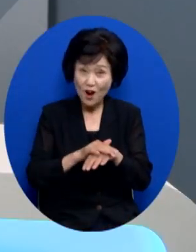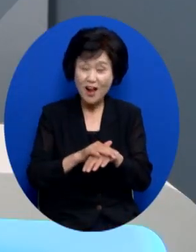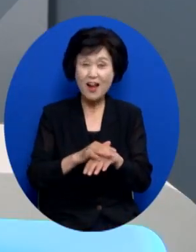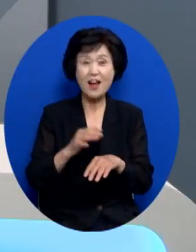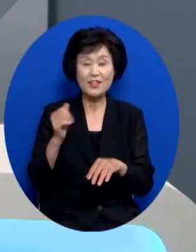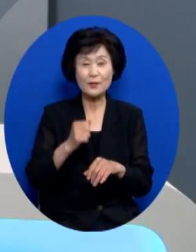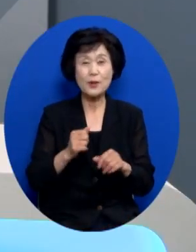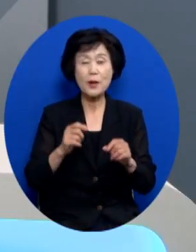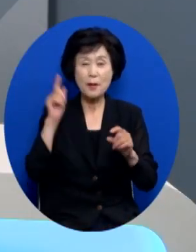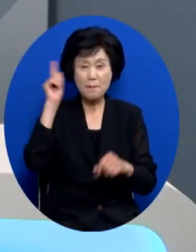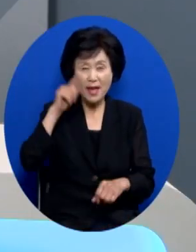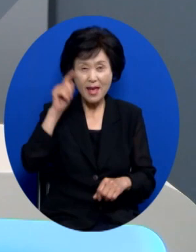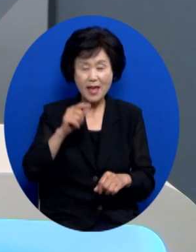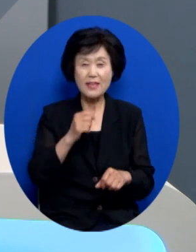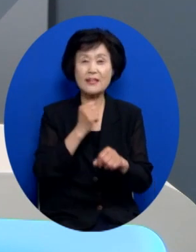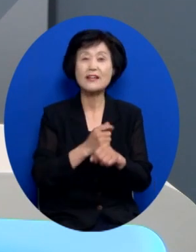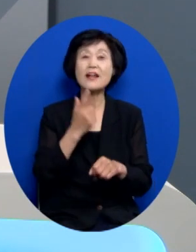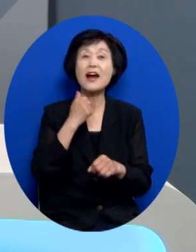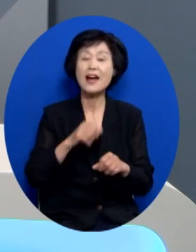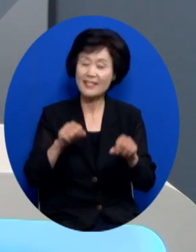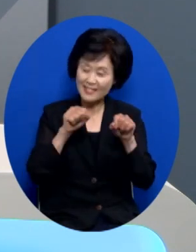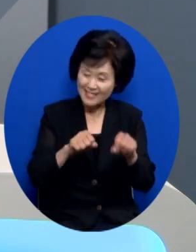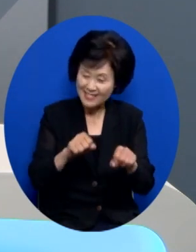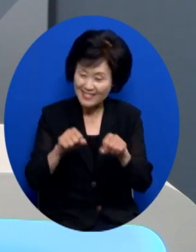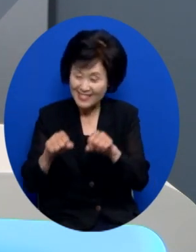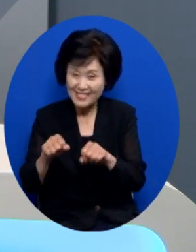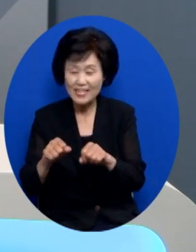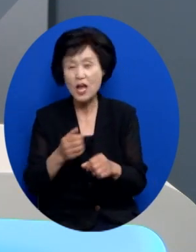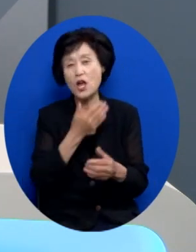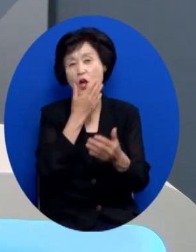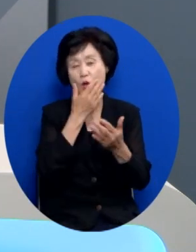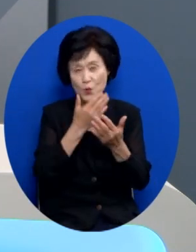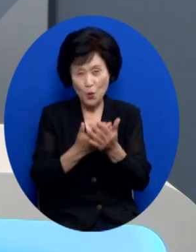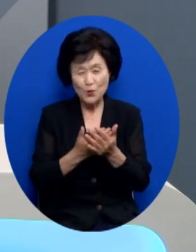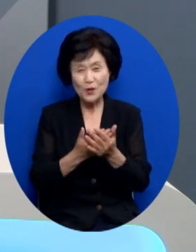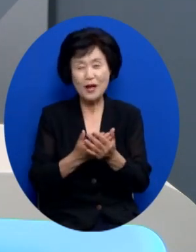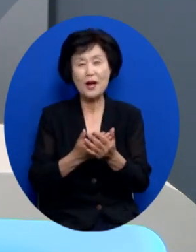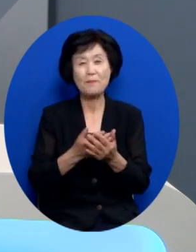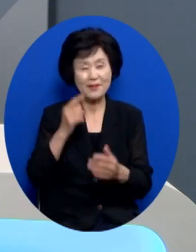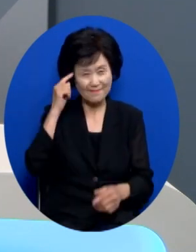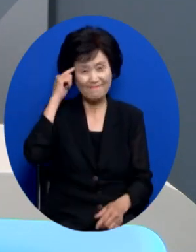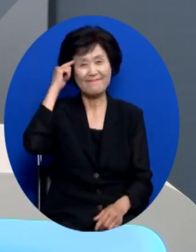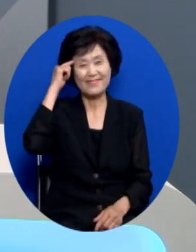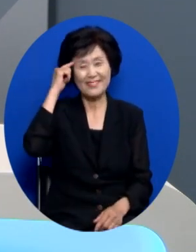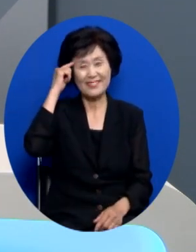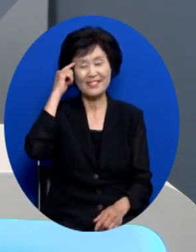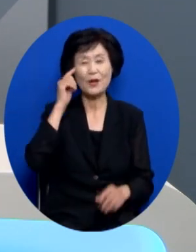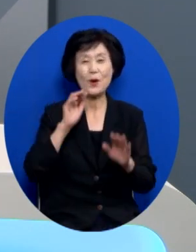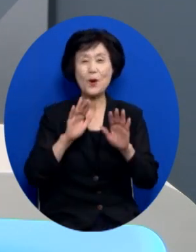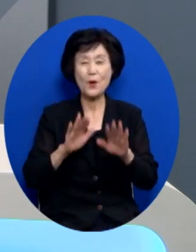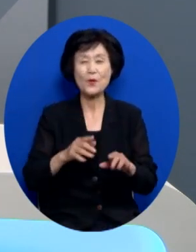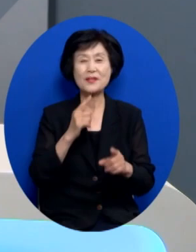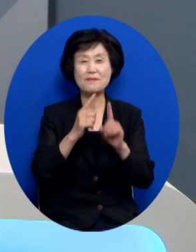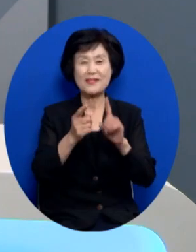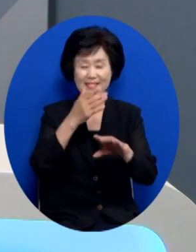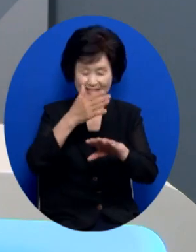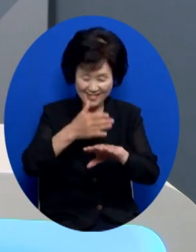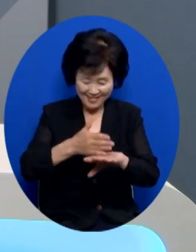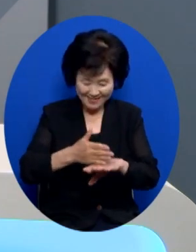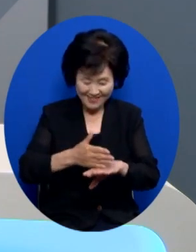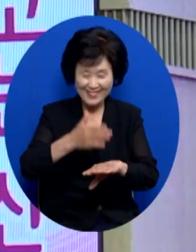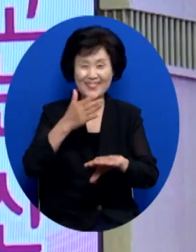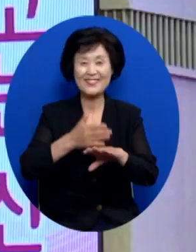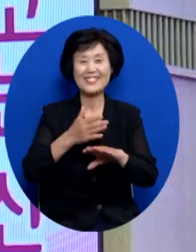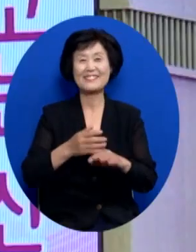인사인데 목사님을 통해 인사의 소중한 가치에 대해 알게 됐습니다. 네. 오늘부터 더 인사를 잘해야겠습니다. 오늘 말씀 감사합니다. 감사합니다.